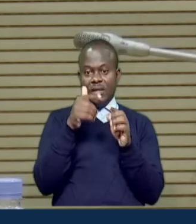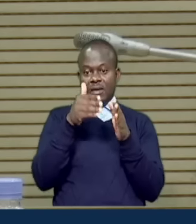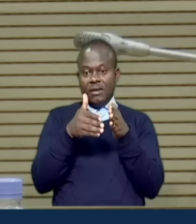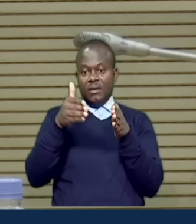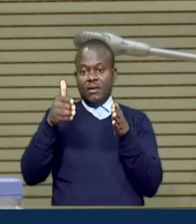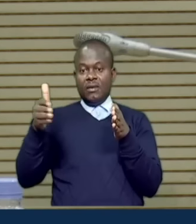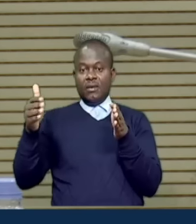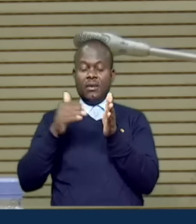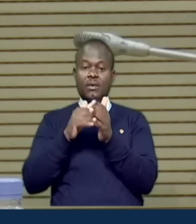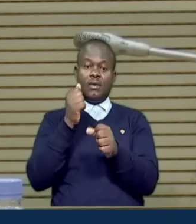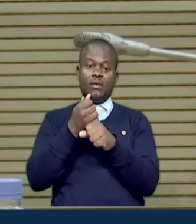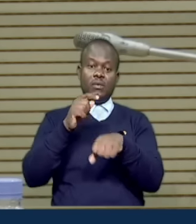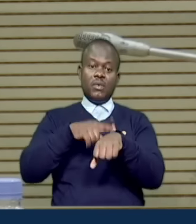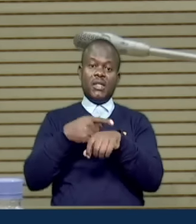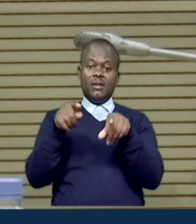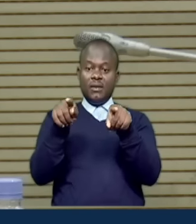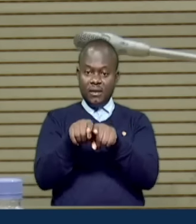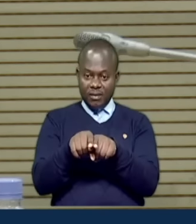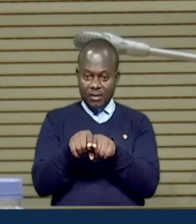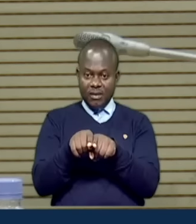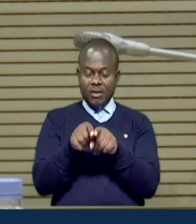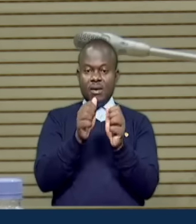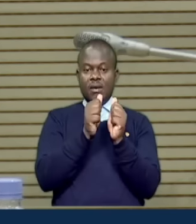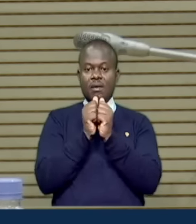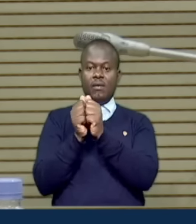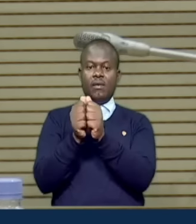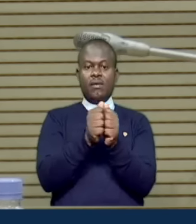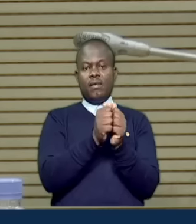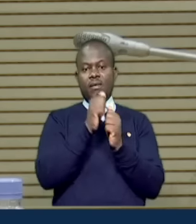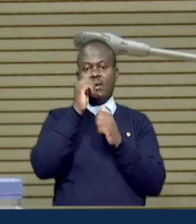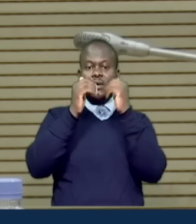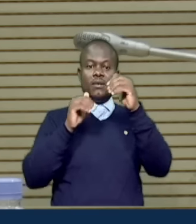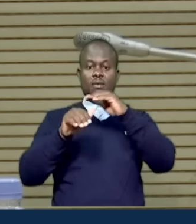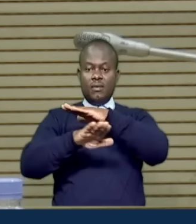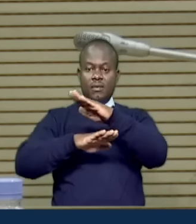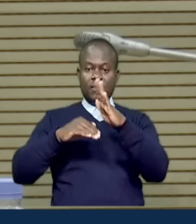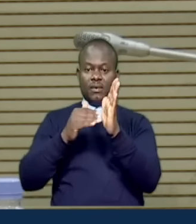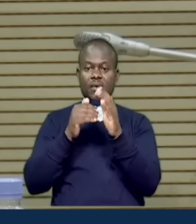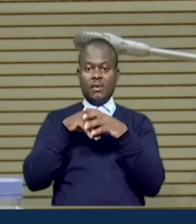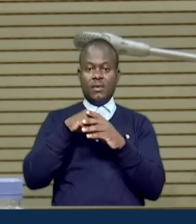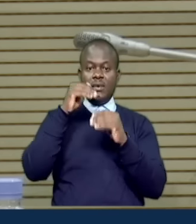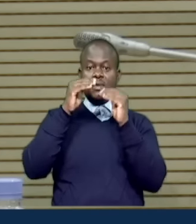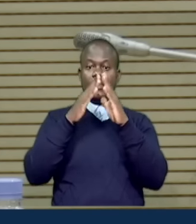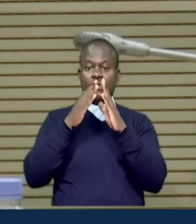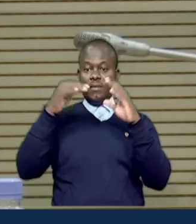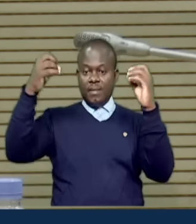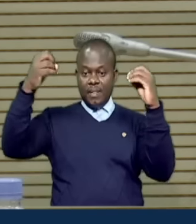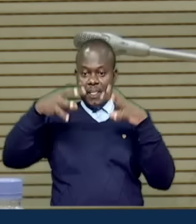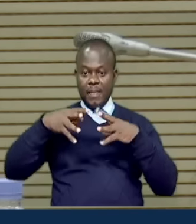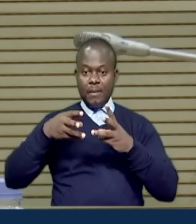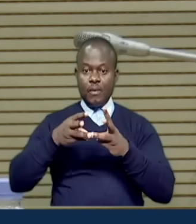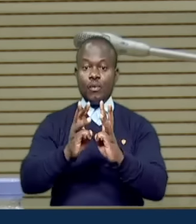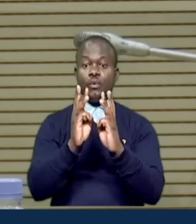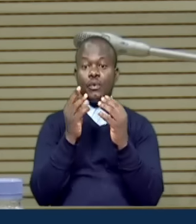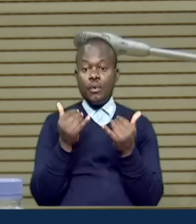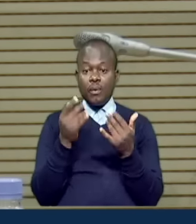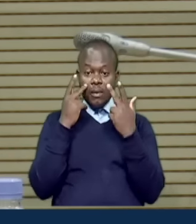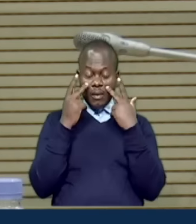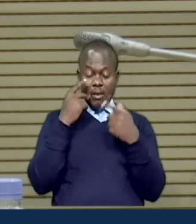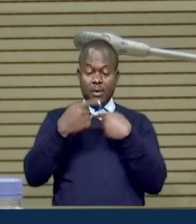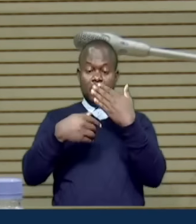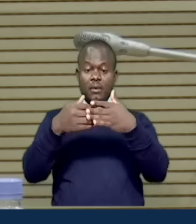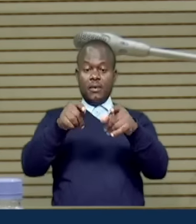agakorerwa urebye mu gihe kimwe n'icyo bagize inzego z'ibanze ndetse n'iz'umujyi wa Kigali ku buryo usanga bikomeje